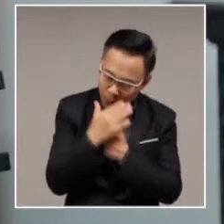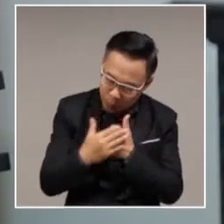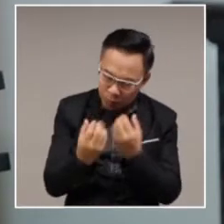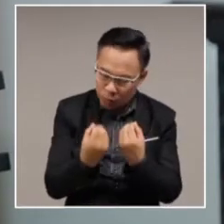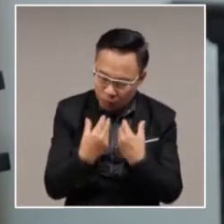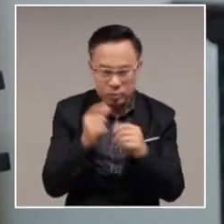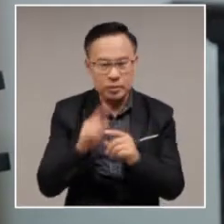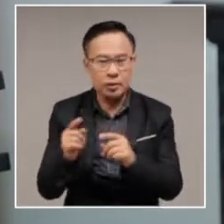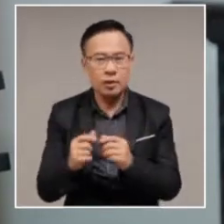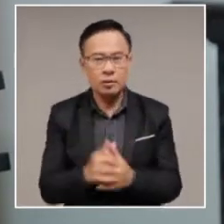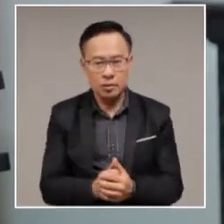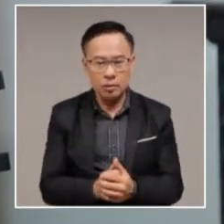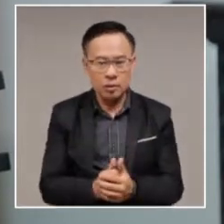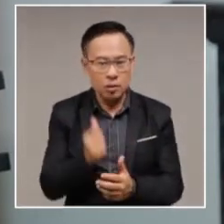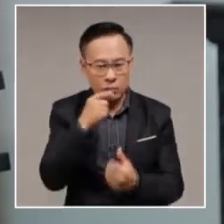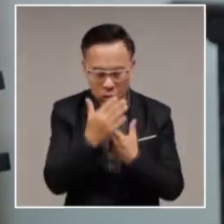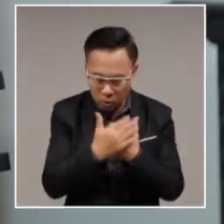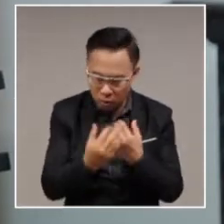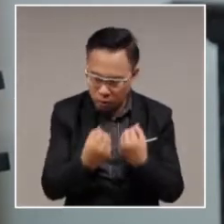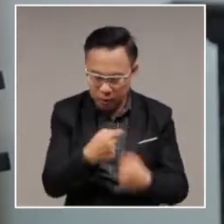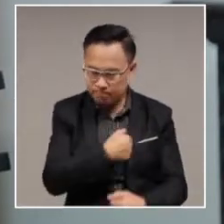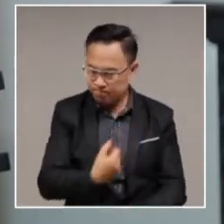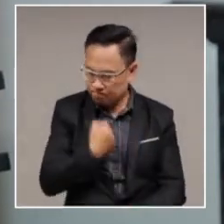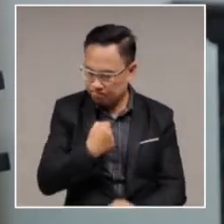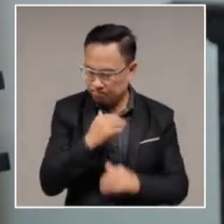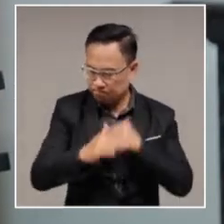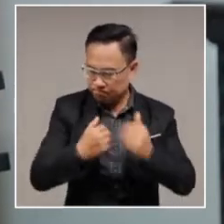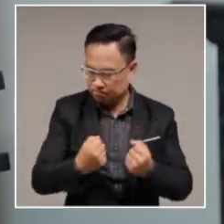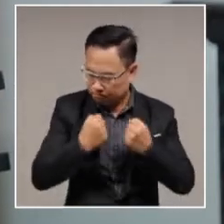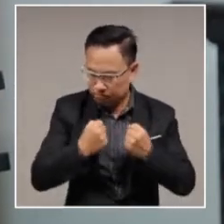ก็คือสอนให้เราเข้มแข็งค่ะ